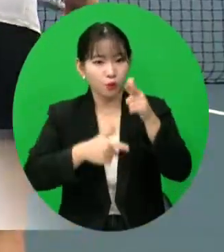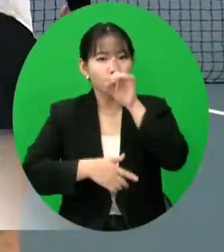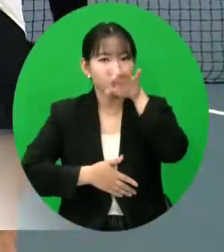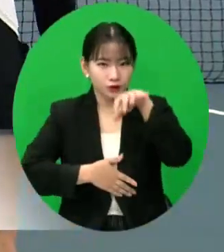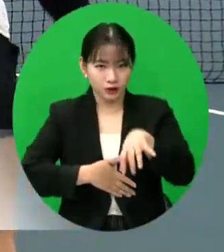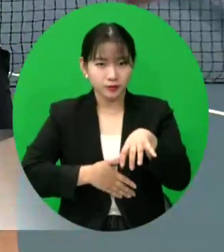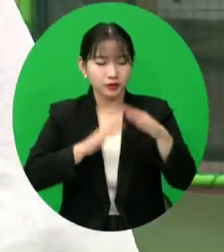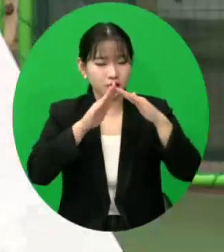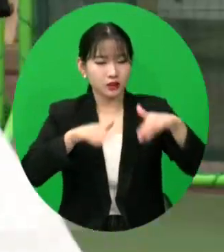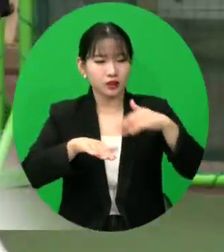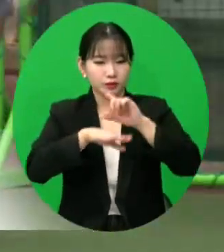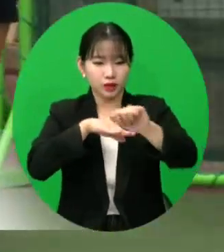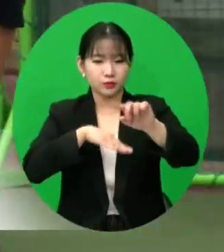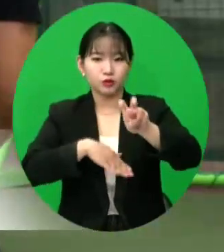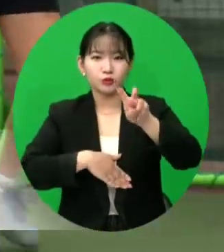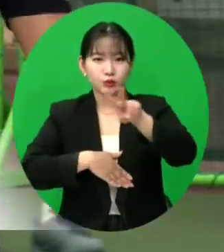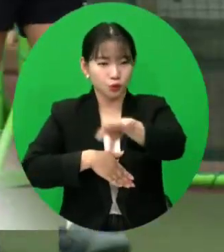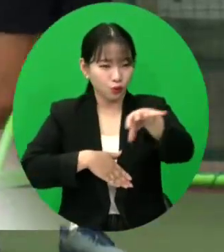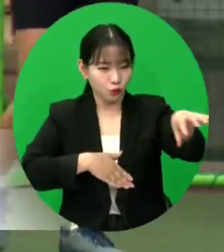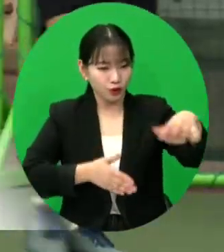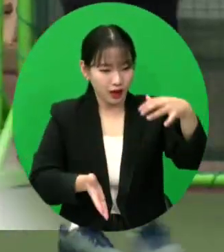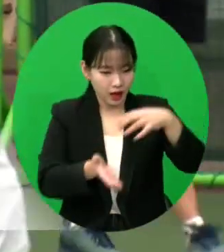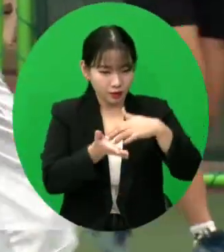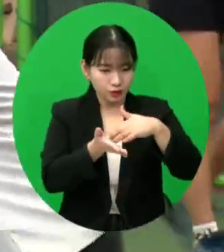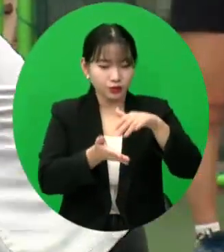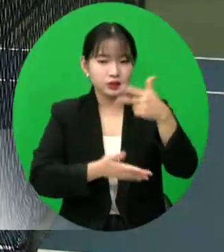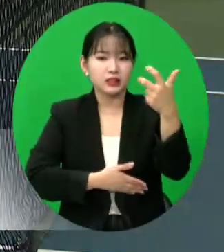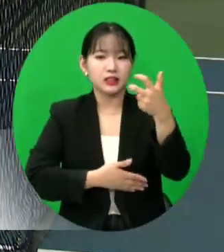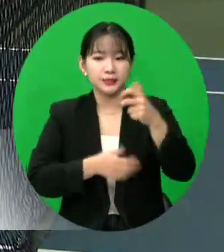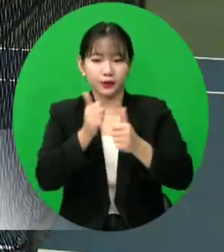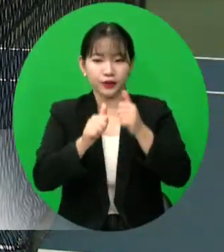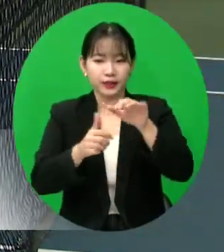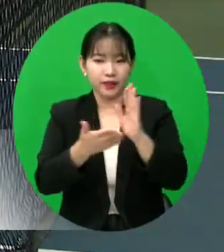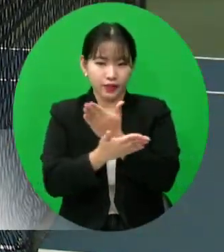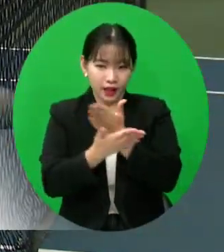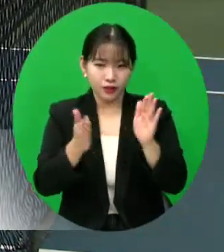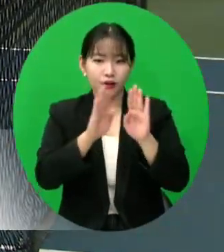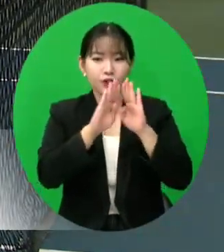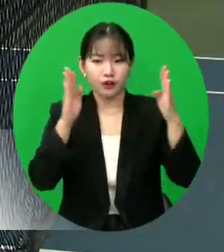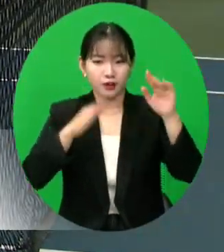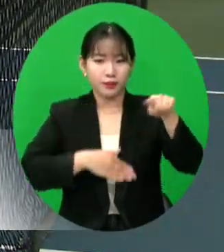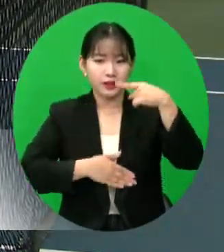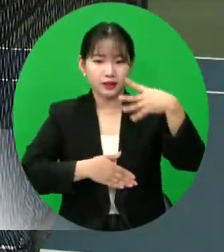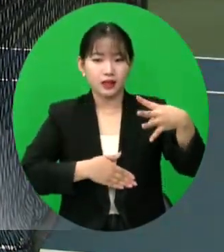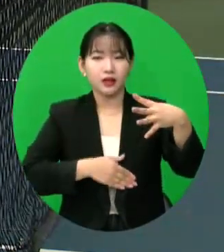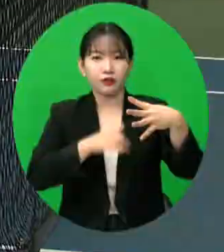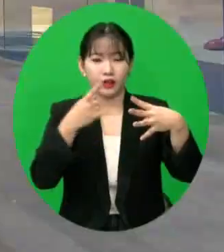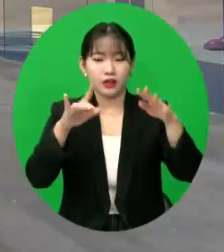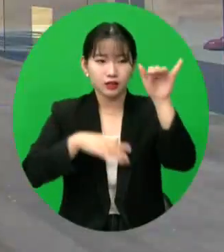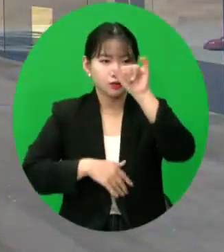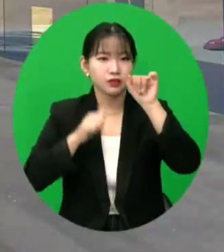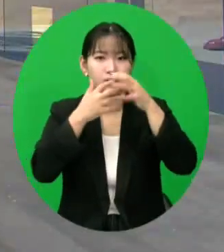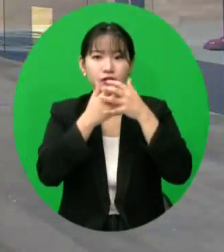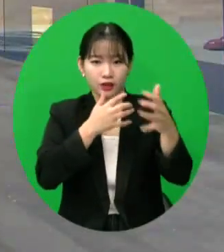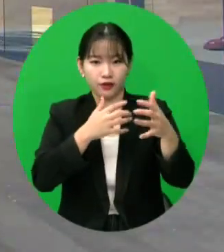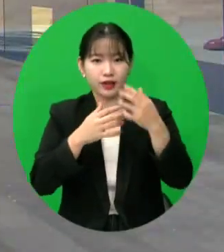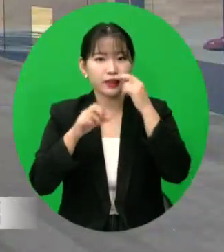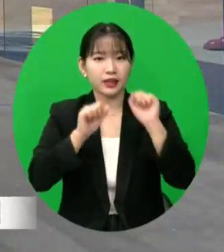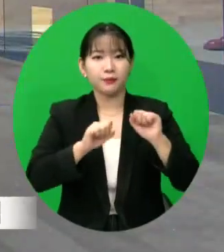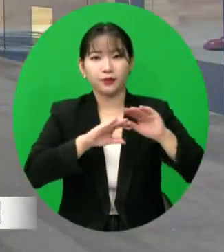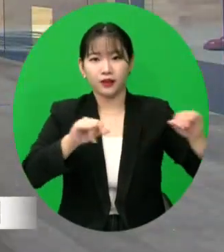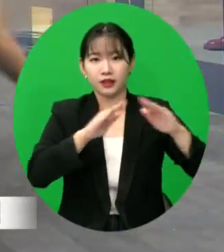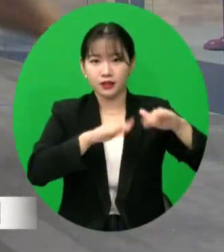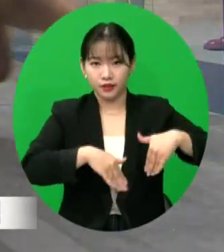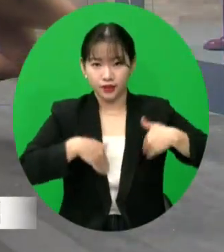우퍼를 중심으로 전남 22개씩은 이른계의 경기장에서 분산 개최되는 제 104회 전국체전 생명의 땅